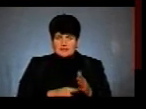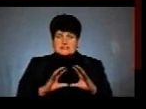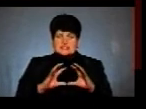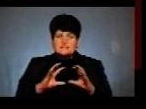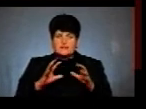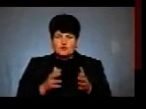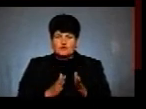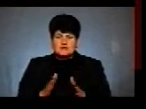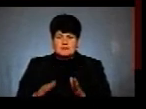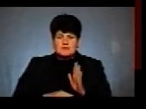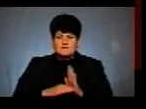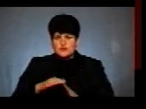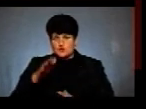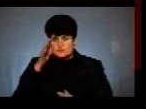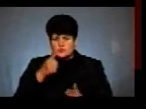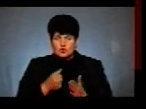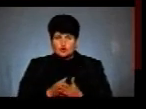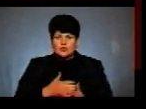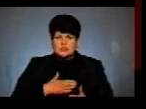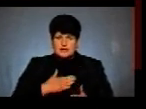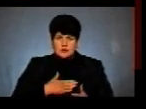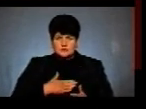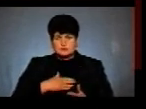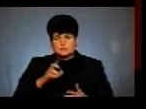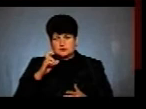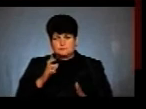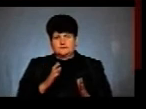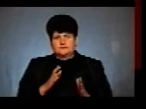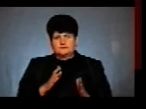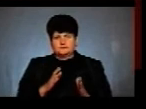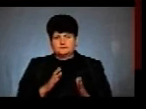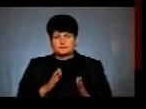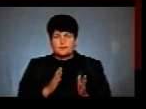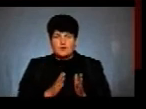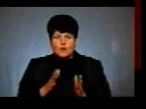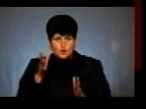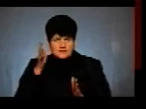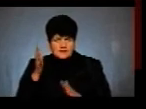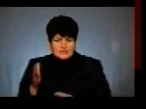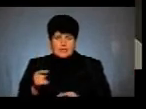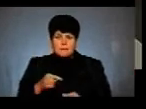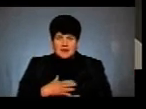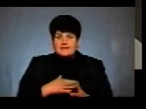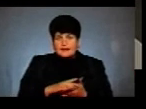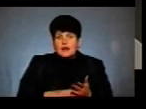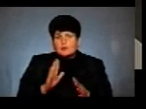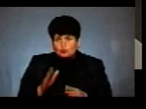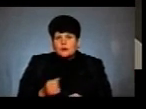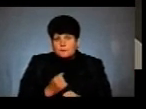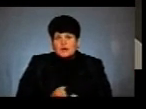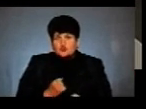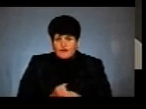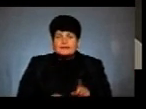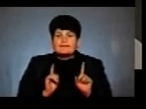світової системи вищої освіти до нашої вітчизняної системи вищої освіти. Тому ми і далі будемо працювати на